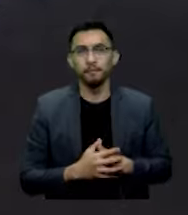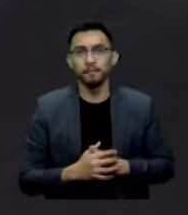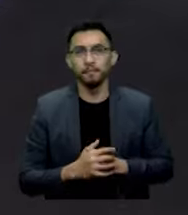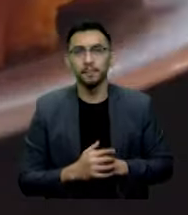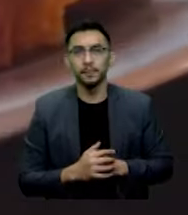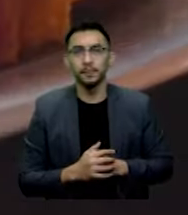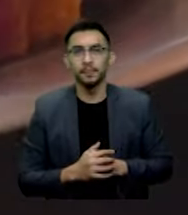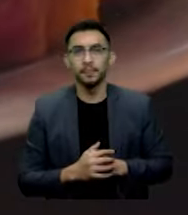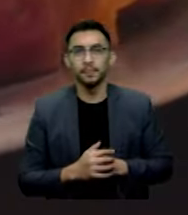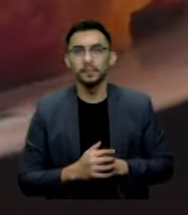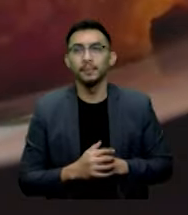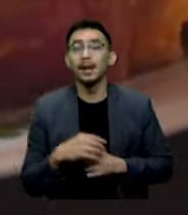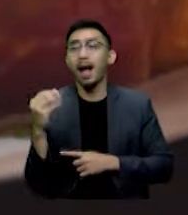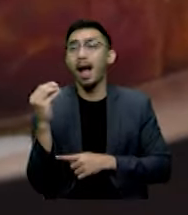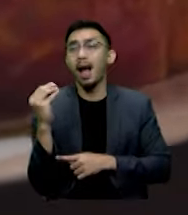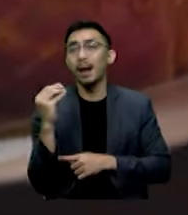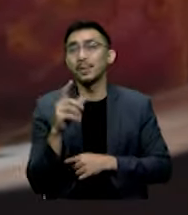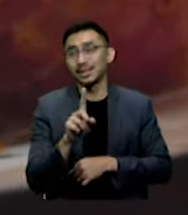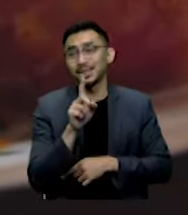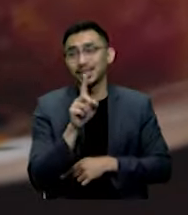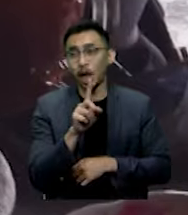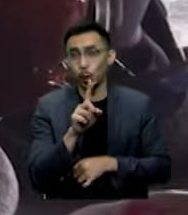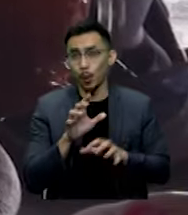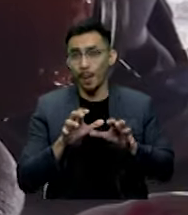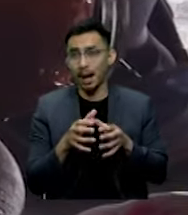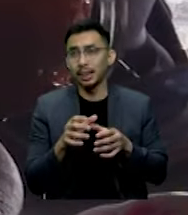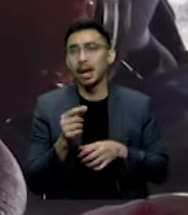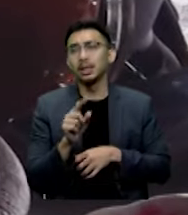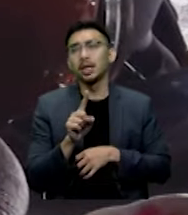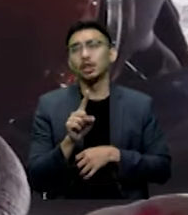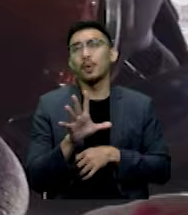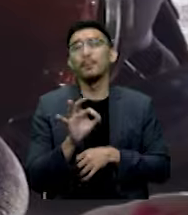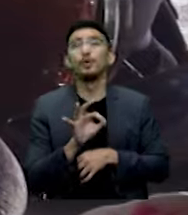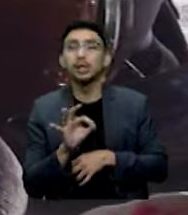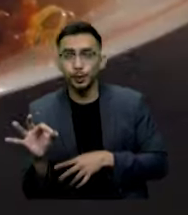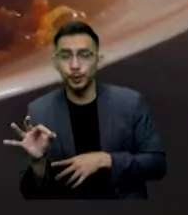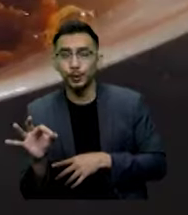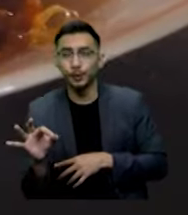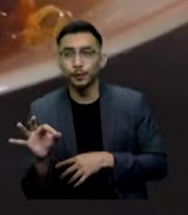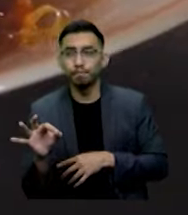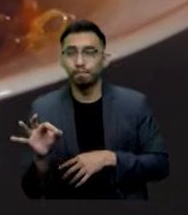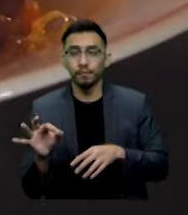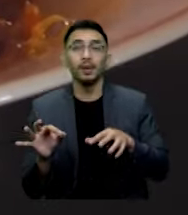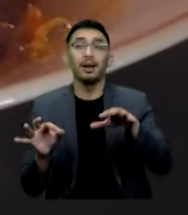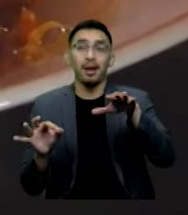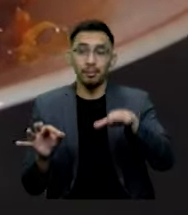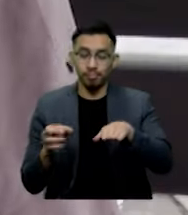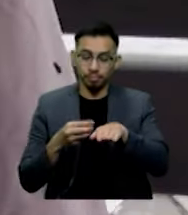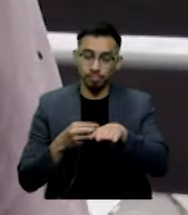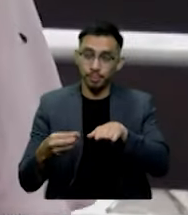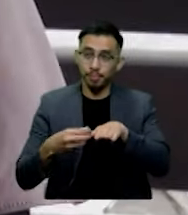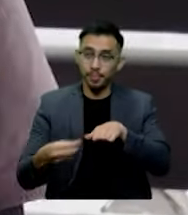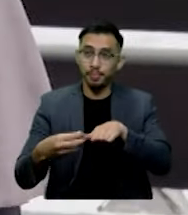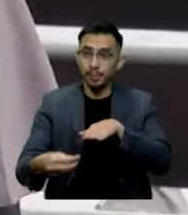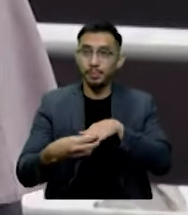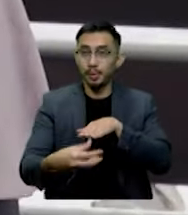Satu ekor ayam kampung asap kuah kare pedas seharga Rp150.000 bisa disajikan untuk 4 orang.